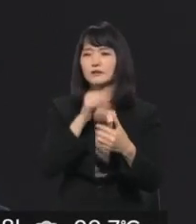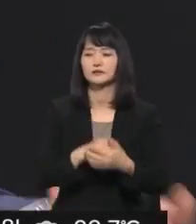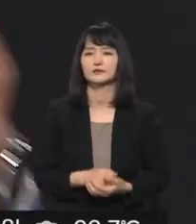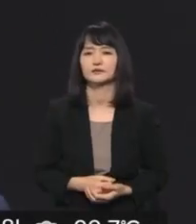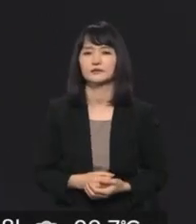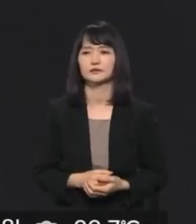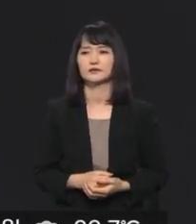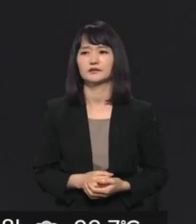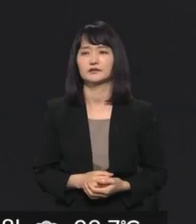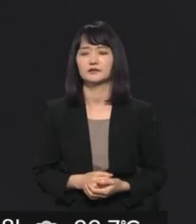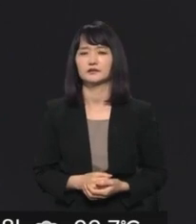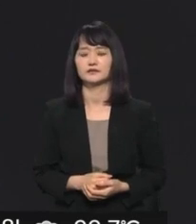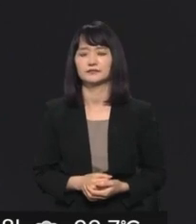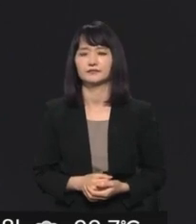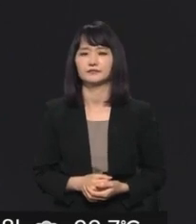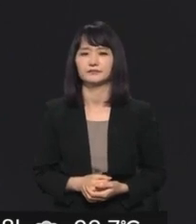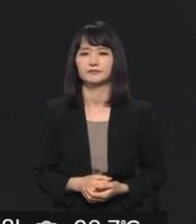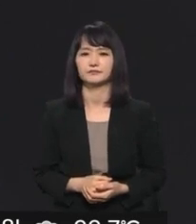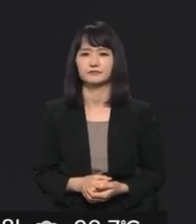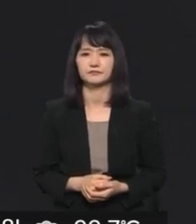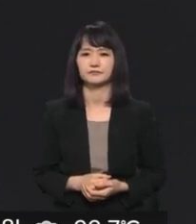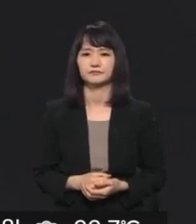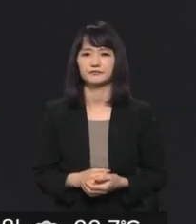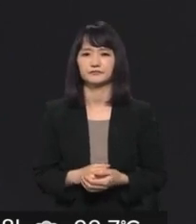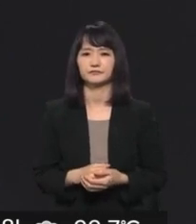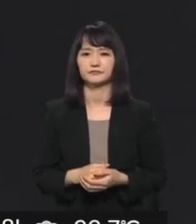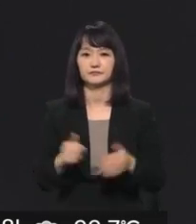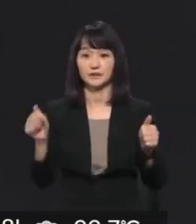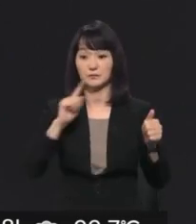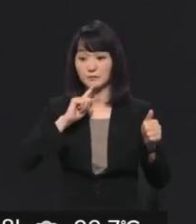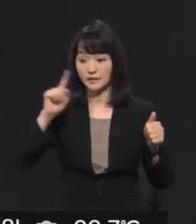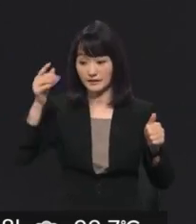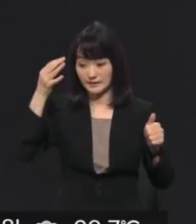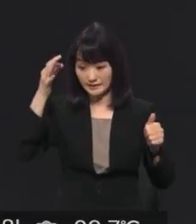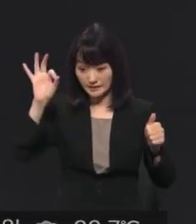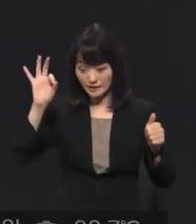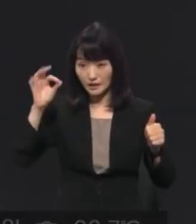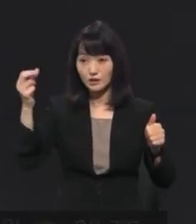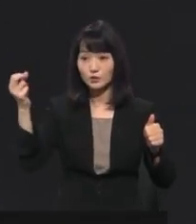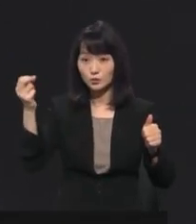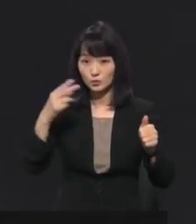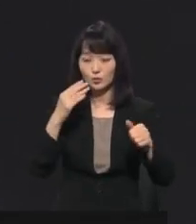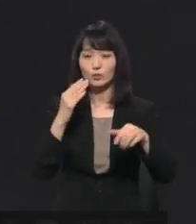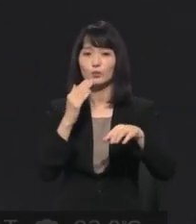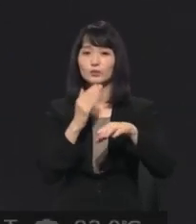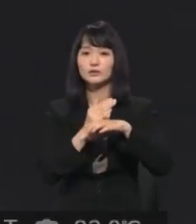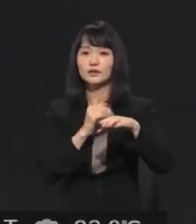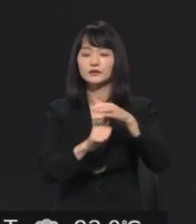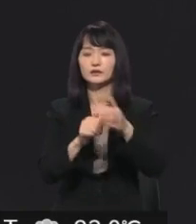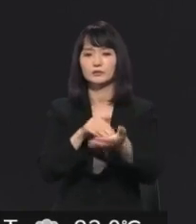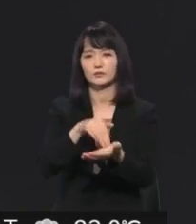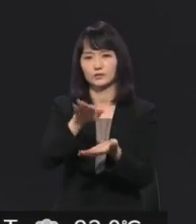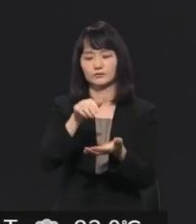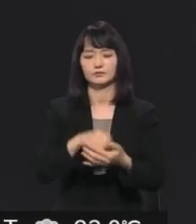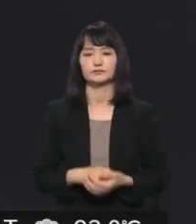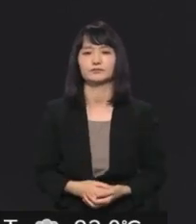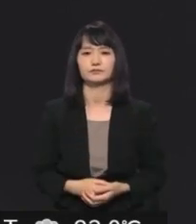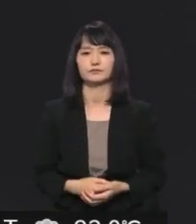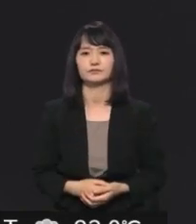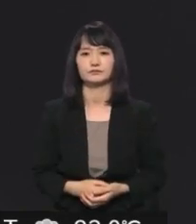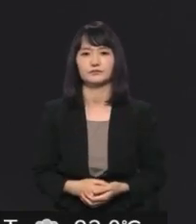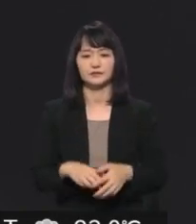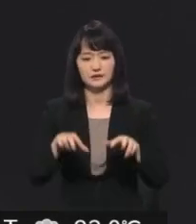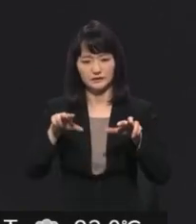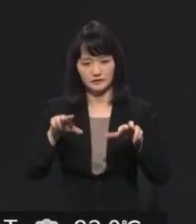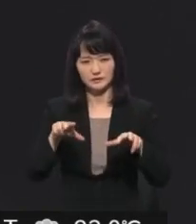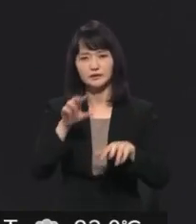인형도 쫓아 된다고 하는 마다 긴데 그러니까 아마 8월 초에는 그럴만한 충분한 그 이야기가 오고 갔을 텐데 지금은 이제 불가능한 상황이 된 건 맞는 것